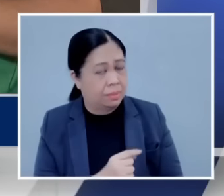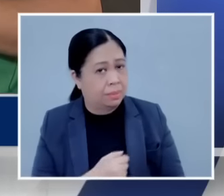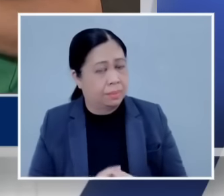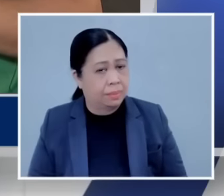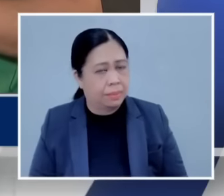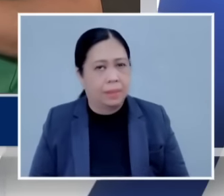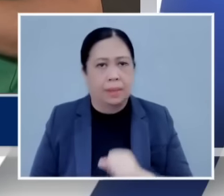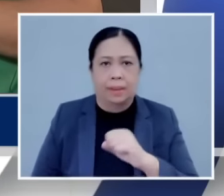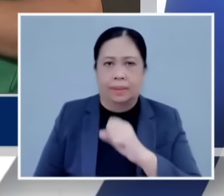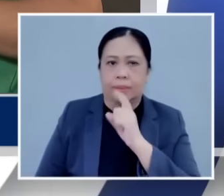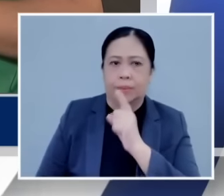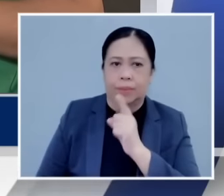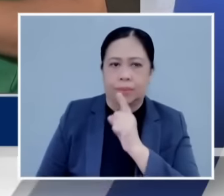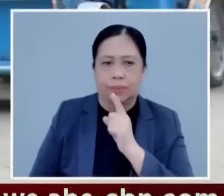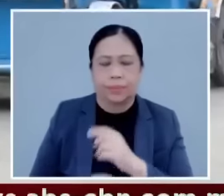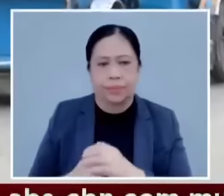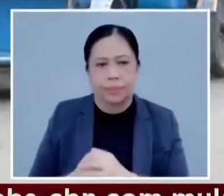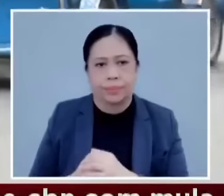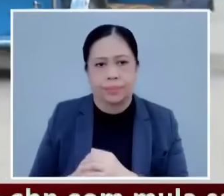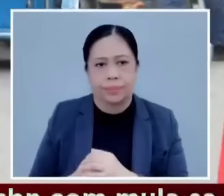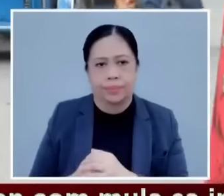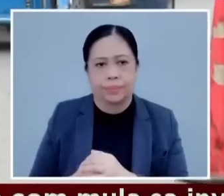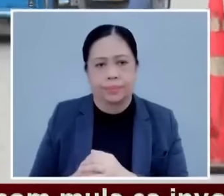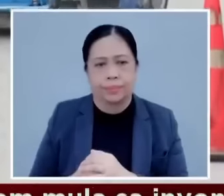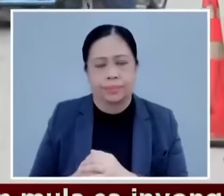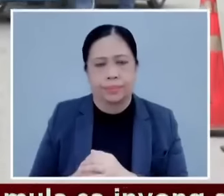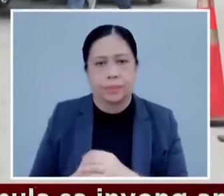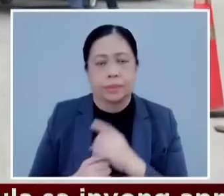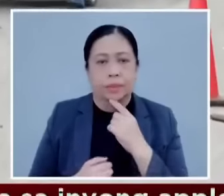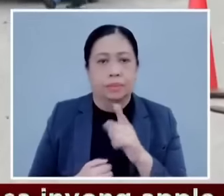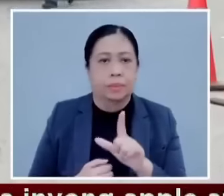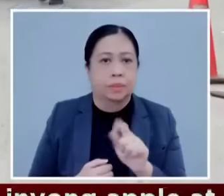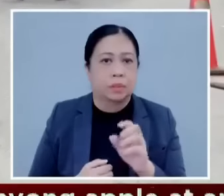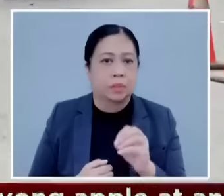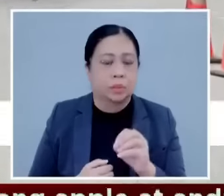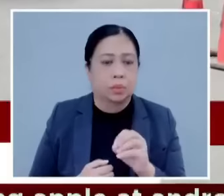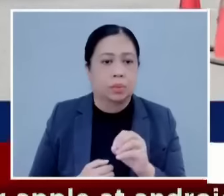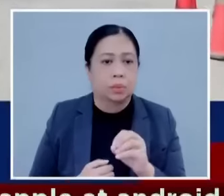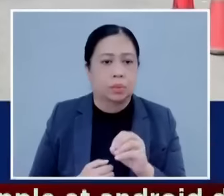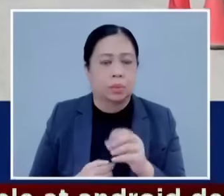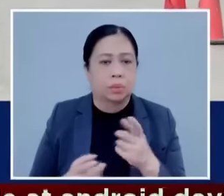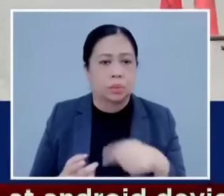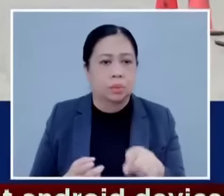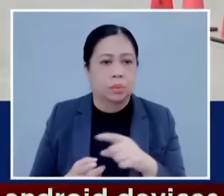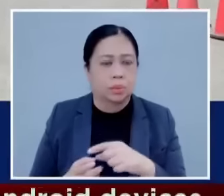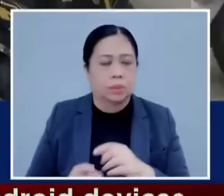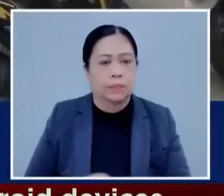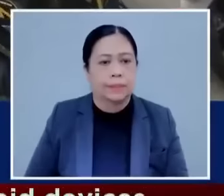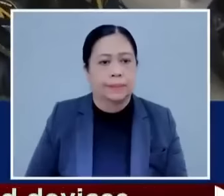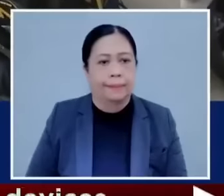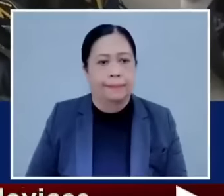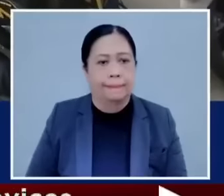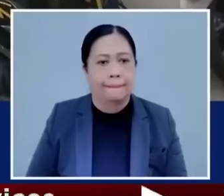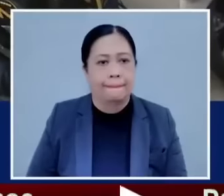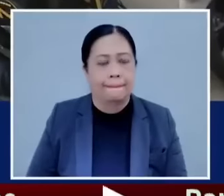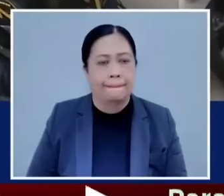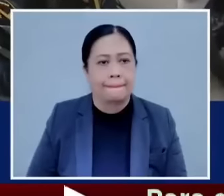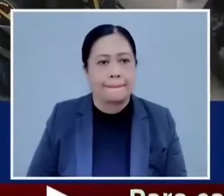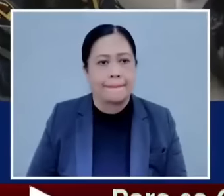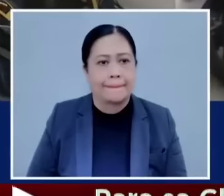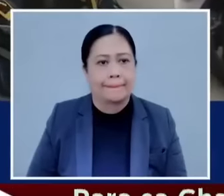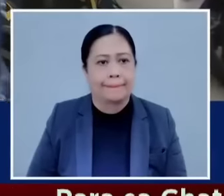Totoo yan, kabayan, dahil sa ngayon, wala pang panuntunan ng Land Transportation Office na nag-uobliga sa mga drivers ng e-trikes at e-bikes